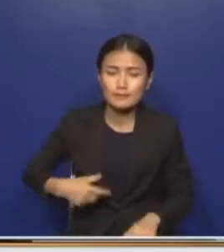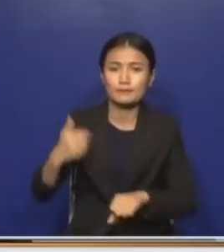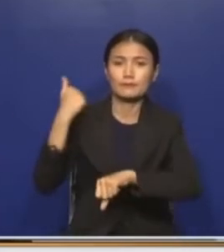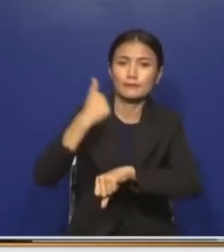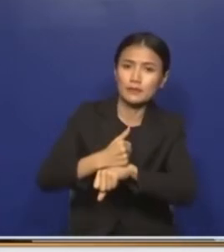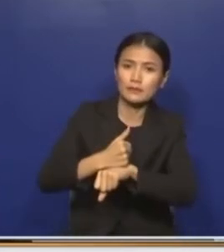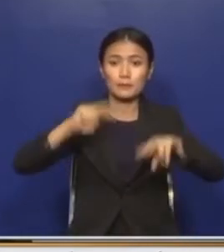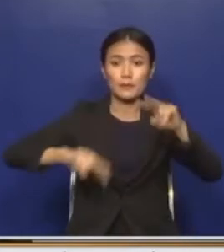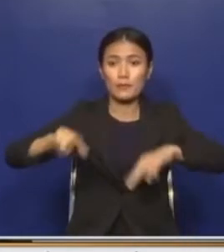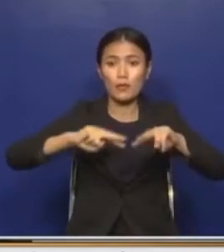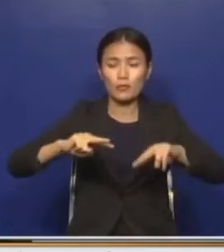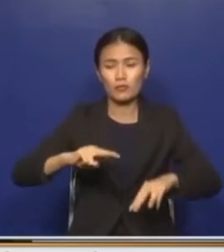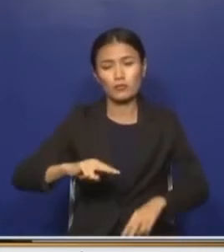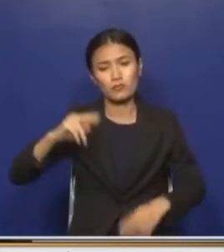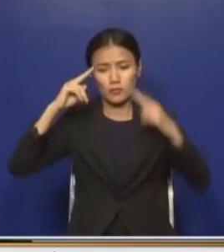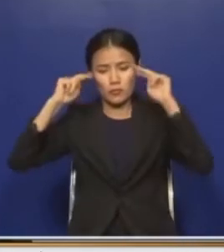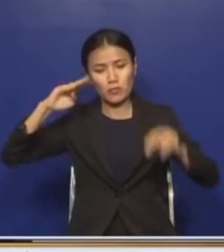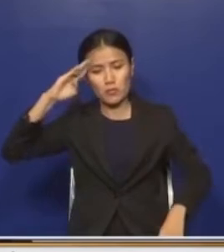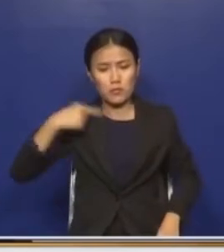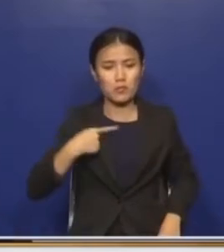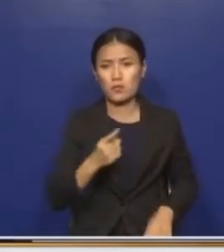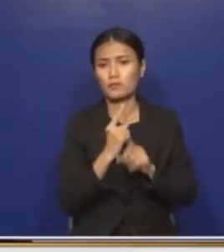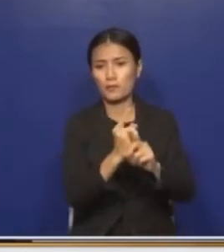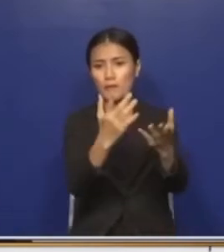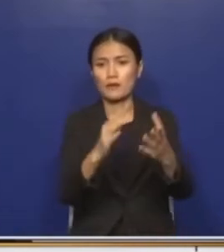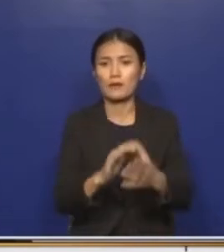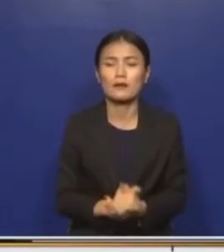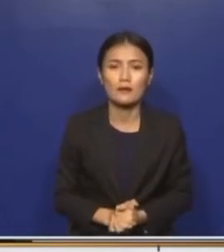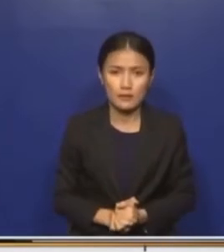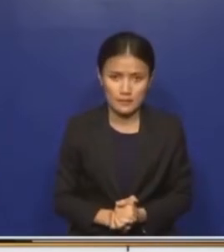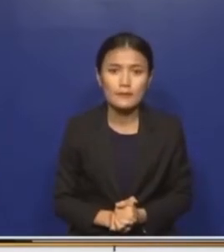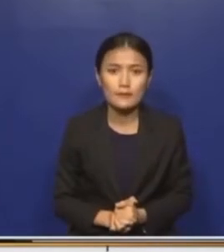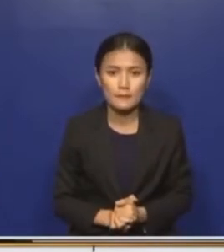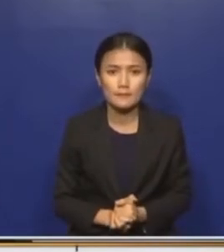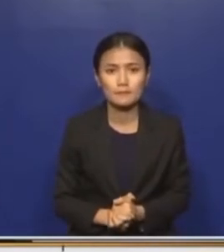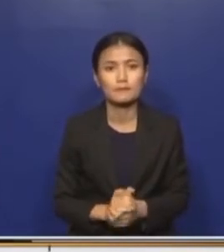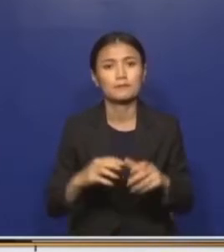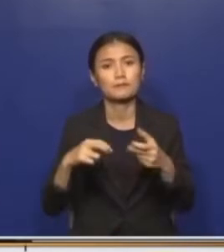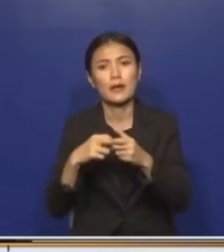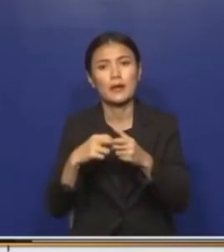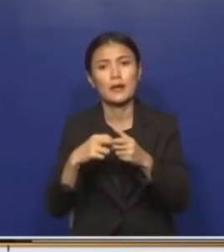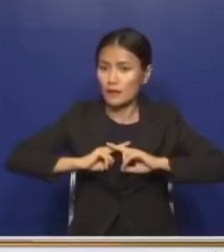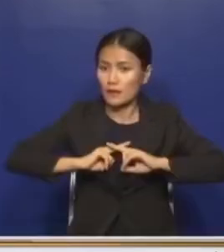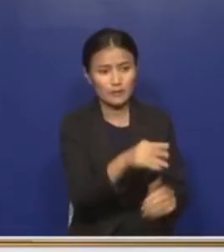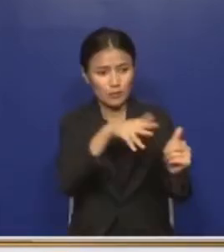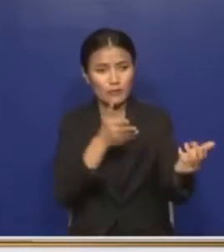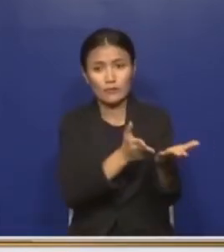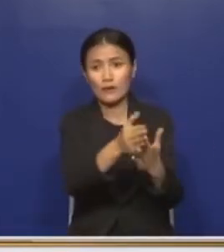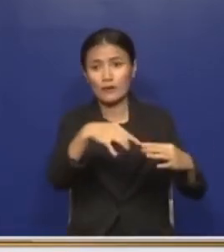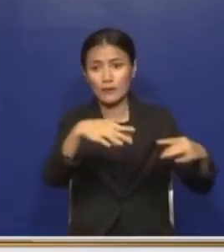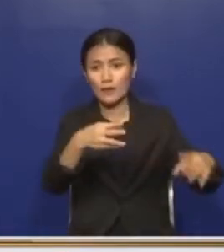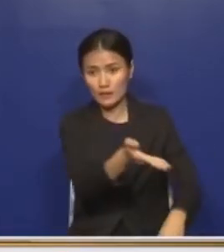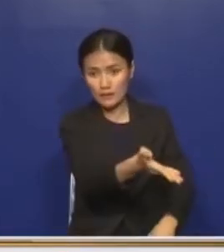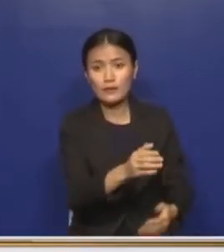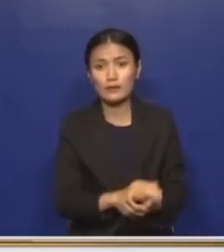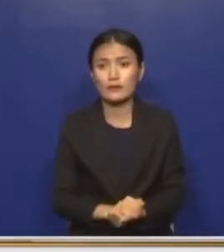ริย์ทรงเป็นประมุขทำลายและเป็นปรปักษ์ต่อการปกครองระบอบประชาธิปไตย ท่านประธานครับ